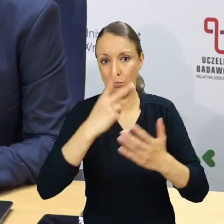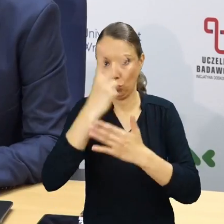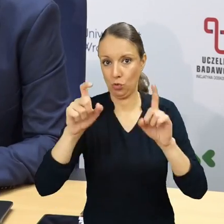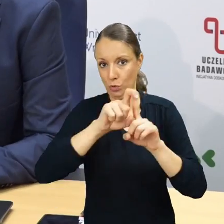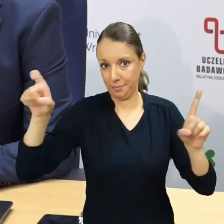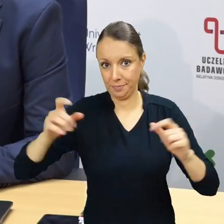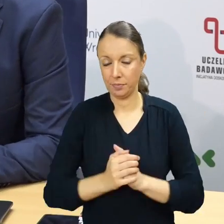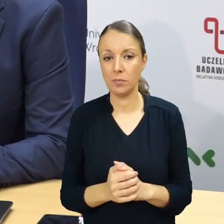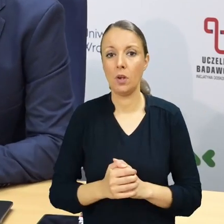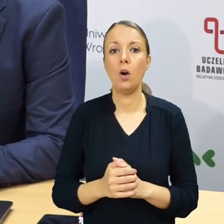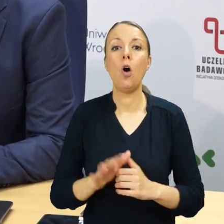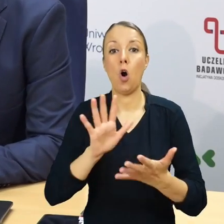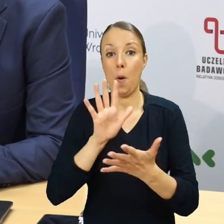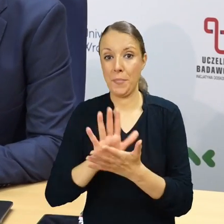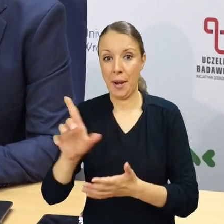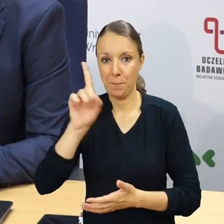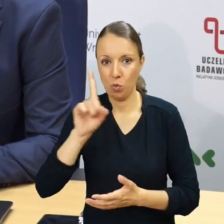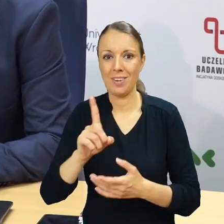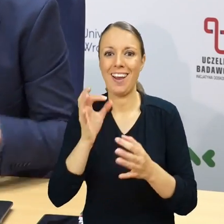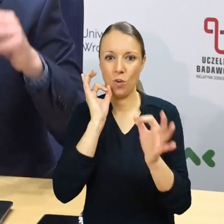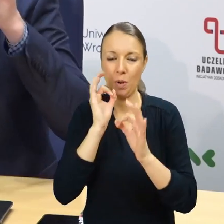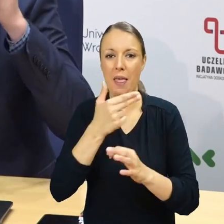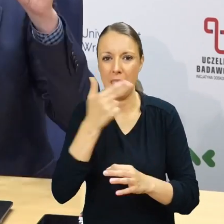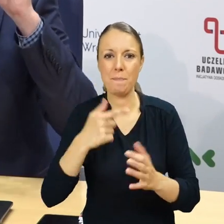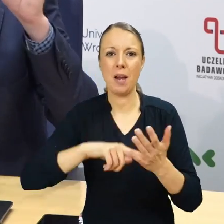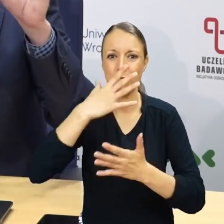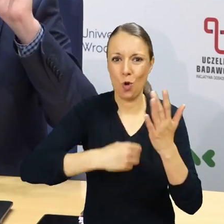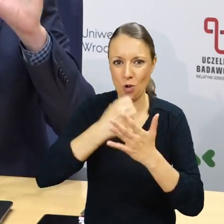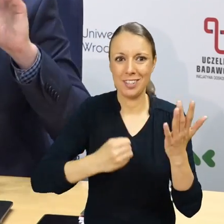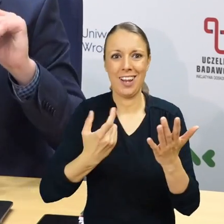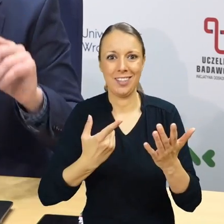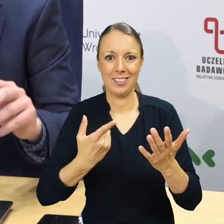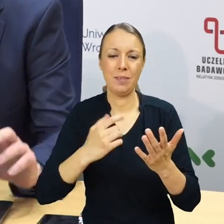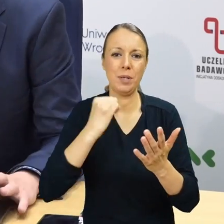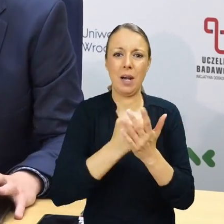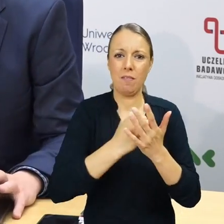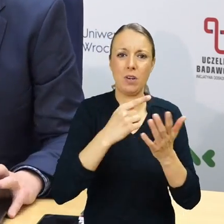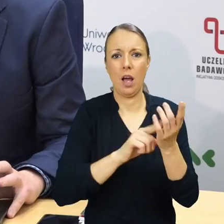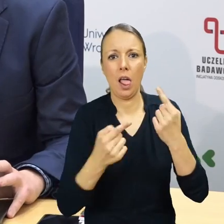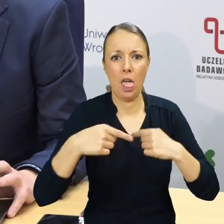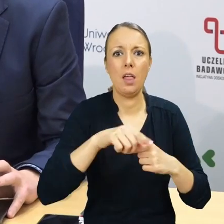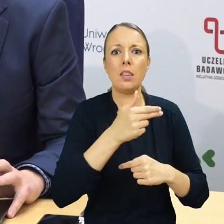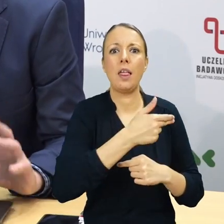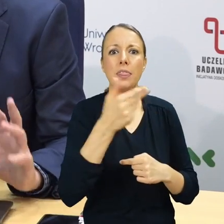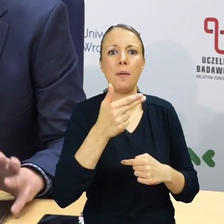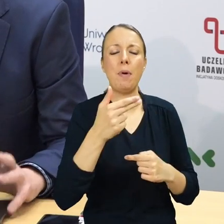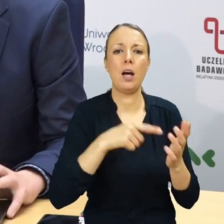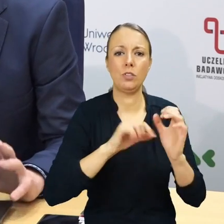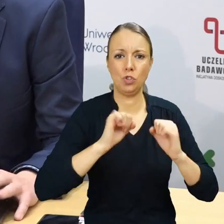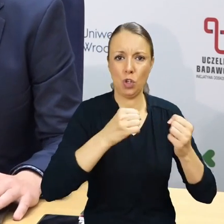przy tym informacje o nadużywaniu uprawnień dotyczących działań operacyjnych. Pobrzmiewa w głowie Pegasus.